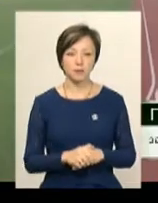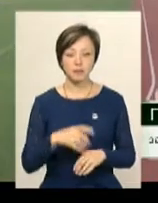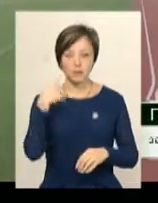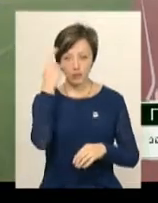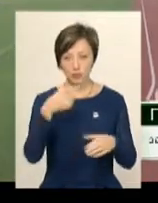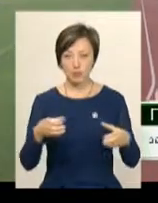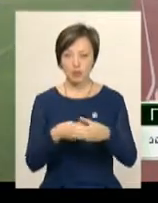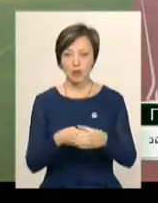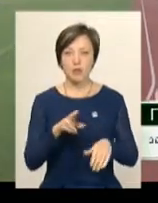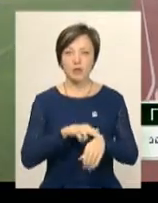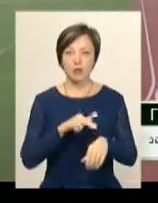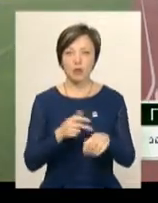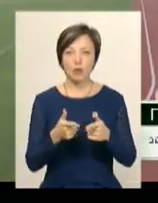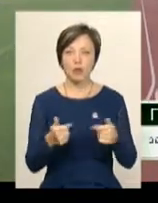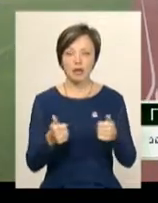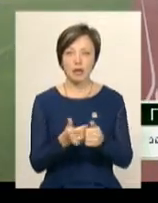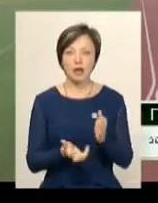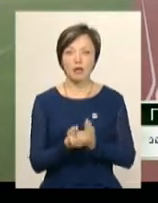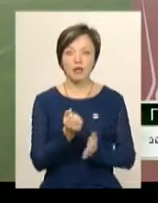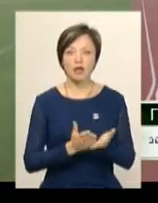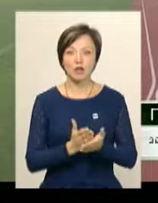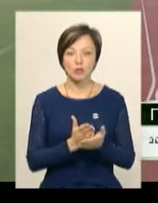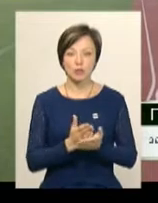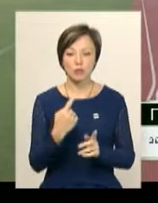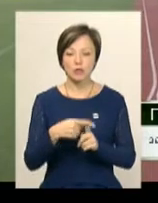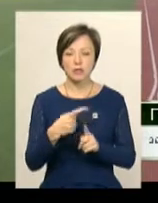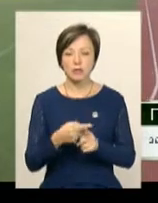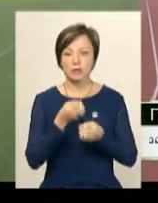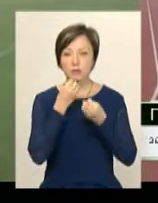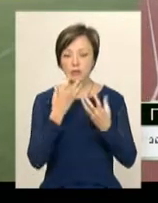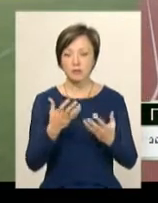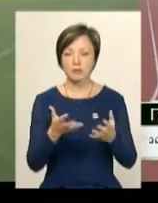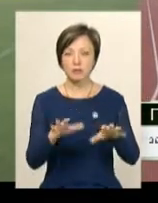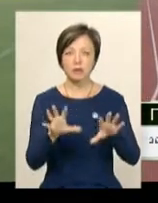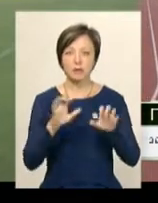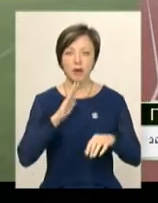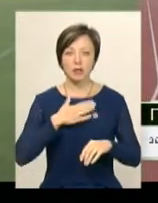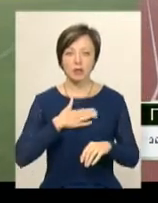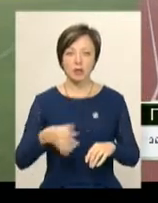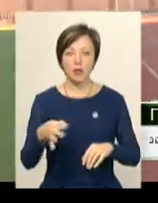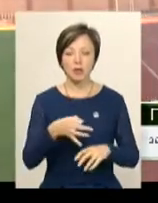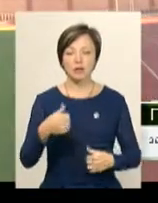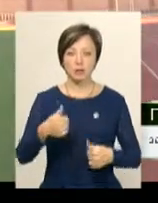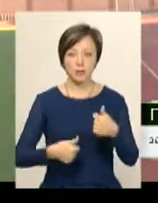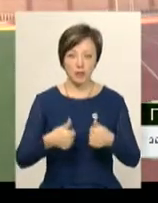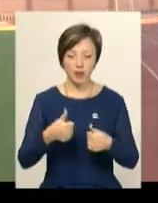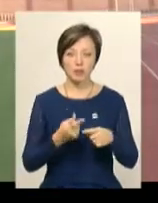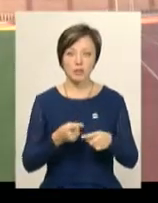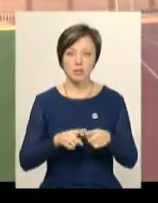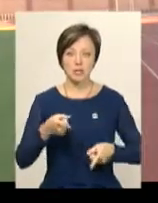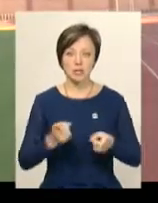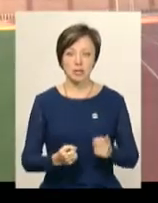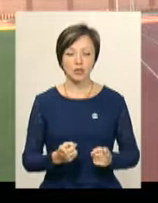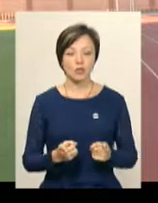склад правоохоронних органів та рятувальних служб позитивно сприймає нашу обласну динаміаду. Це